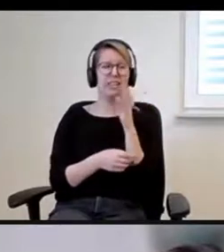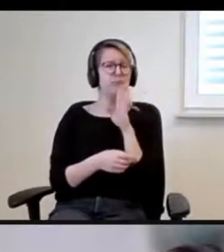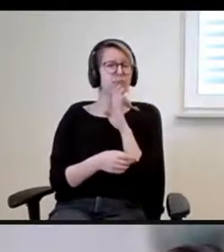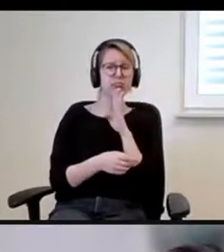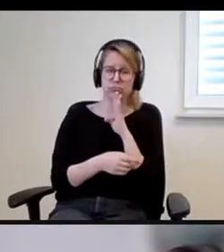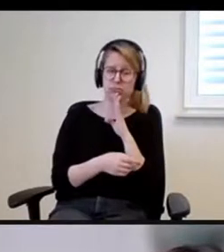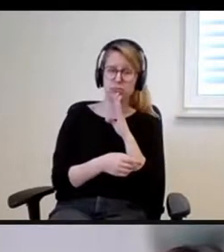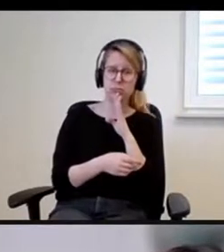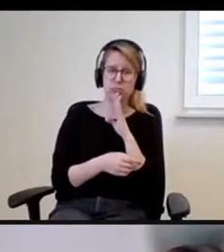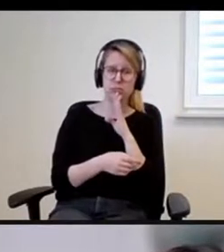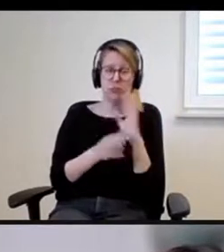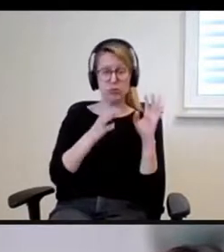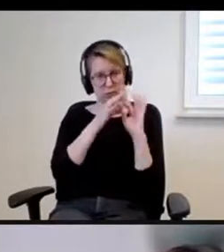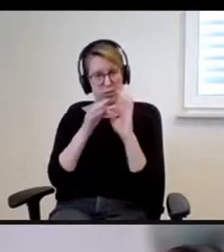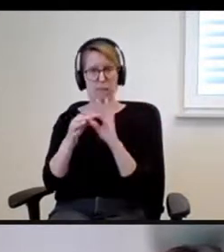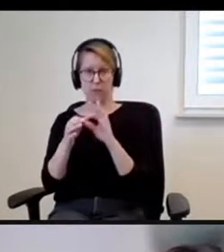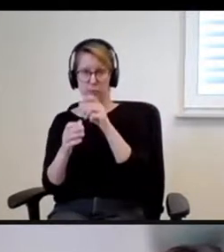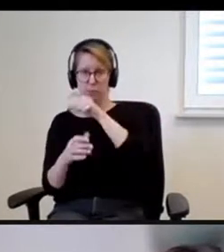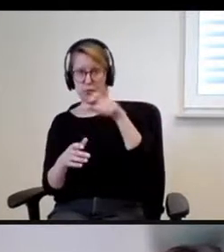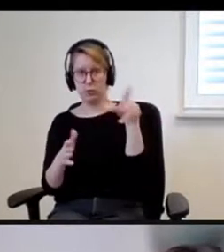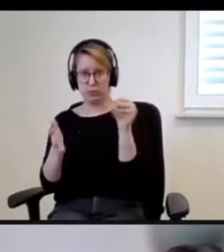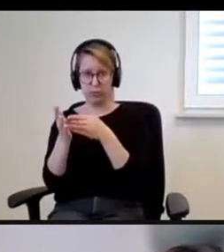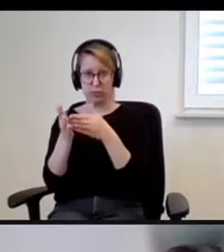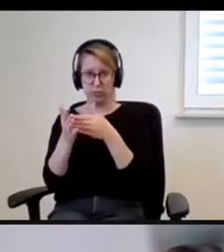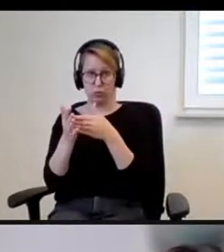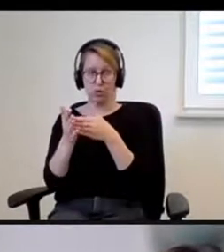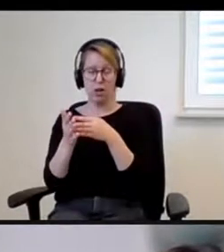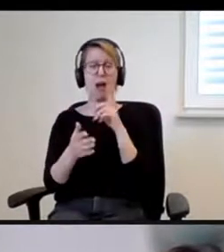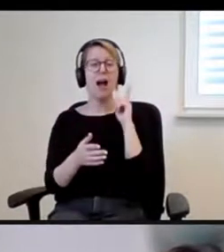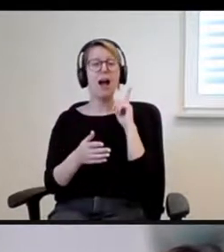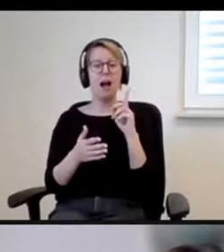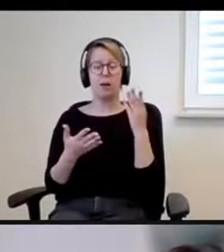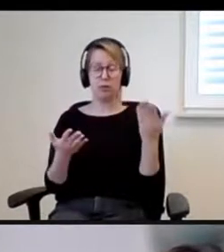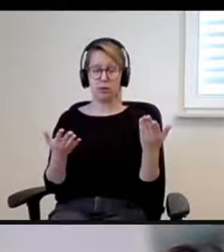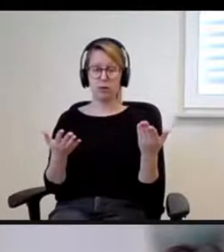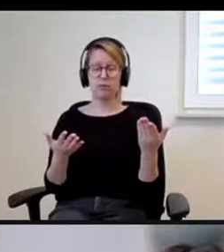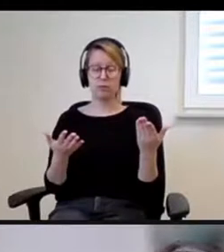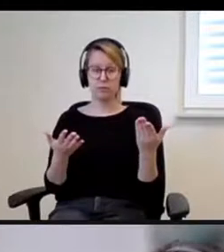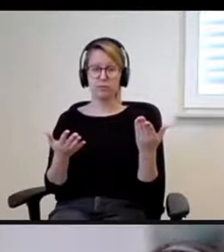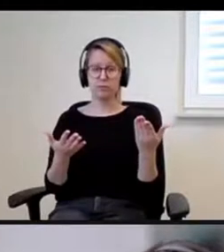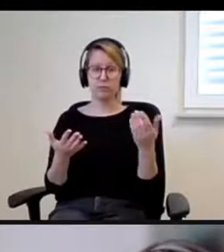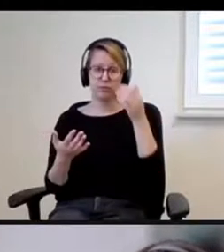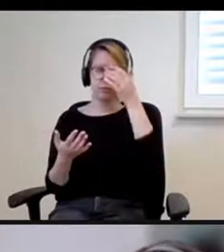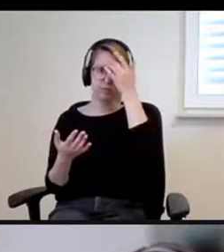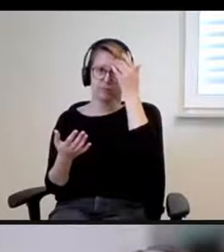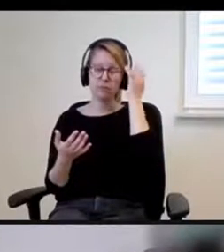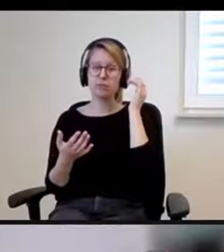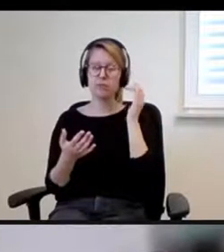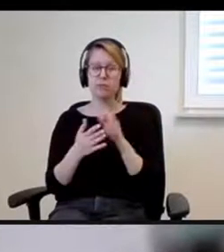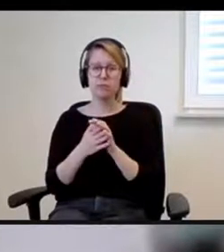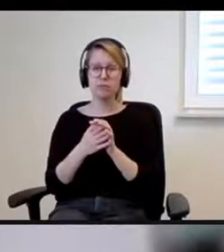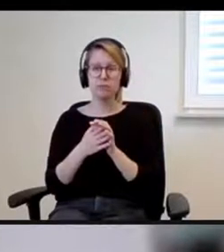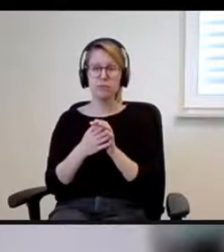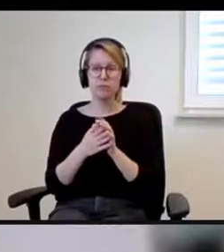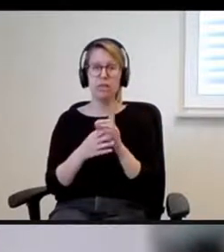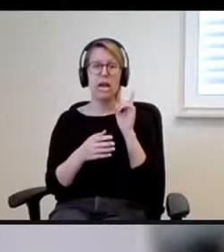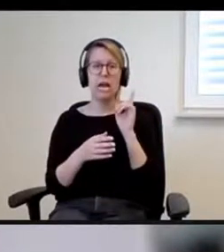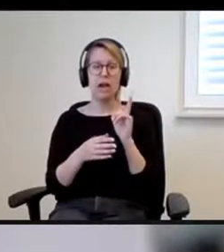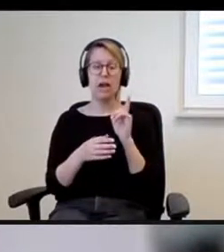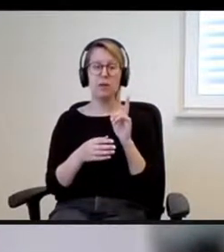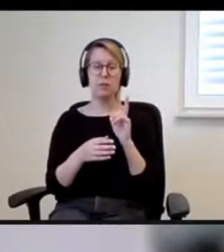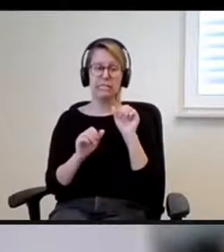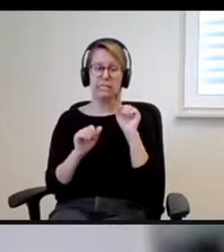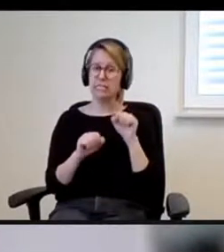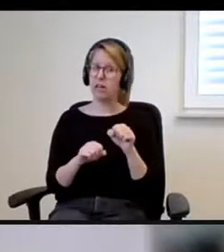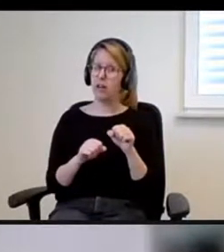Mais est-ce qu'ils ont vraiment, est-ce qu'ils peuvent recevoir, est-ce qu'ils reçoivent tout